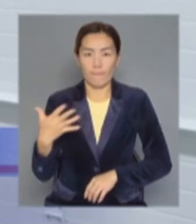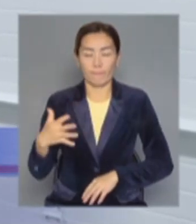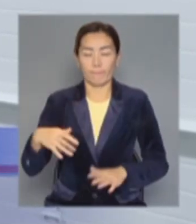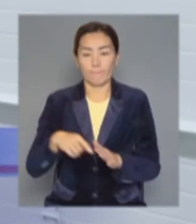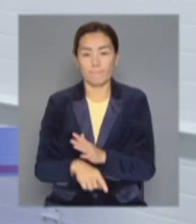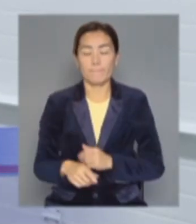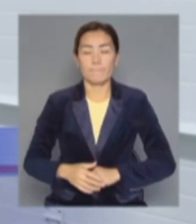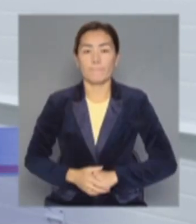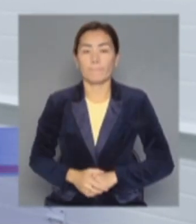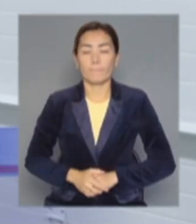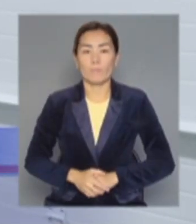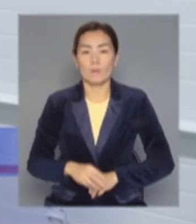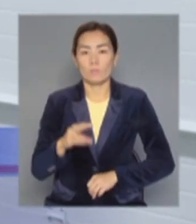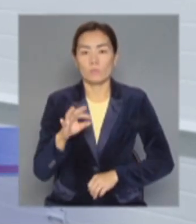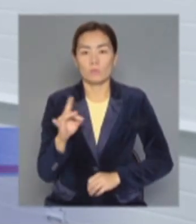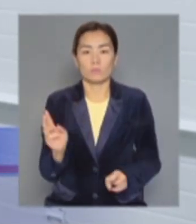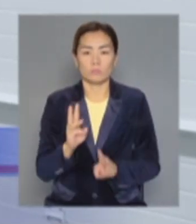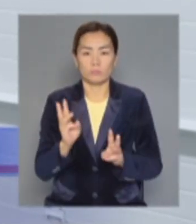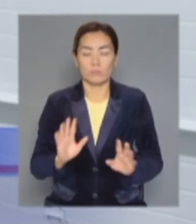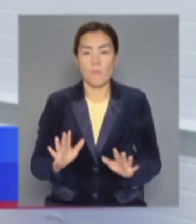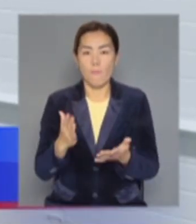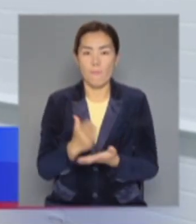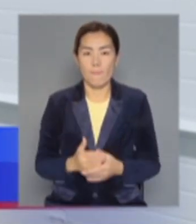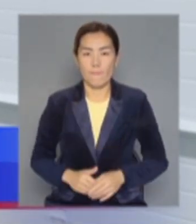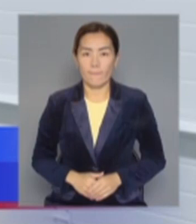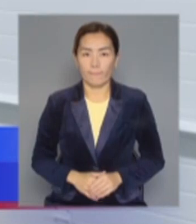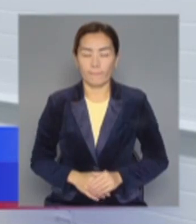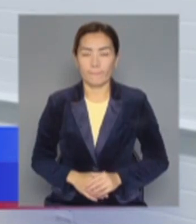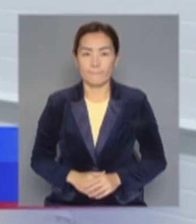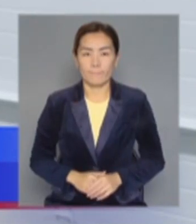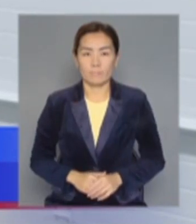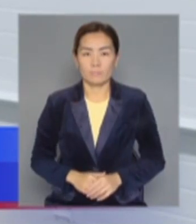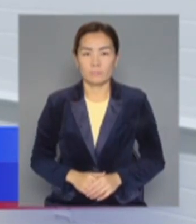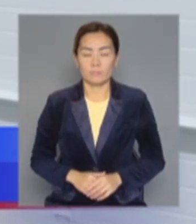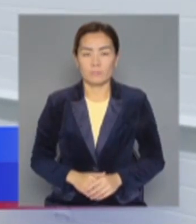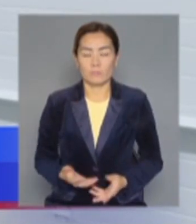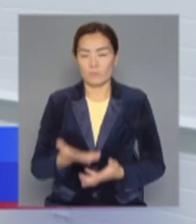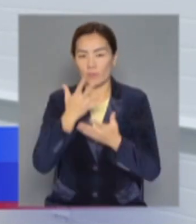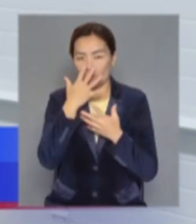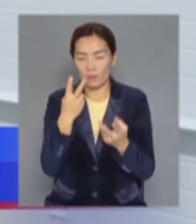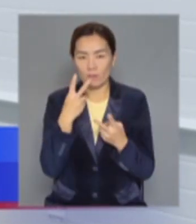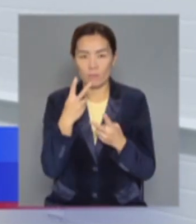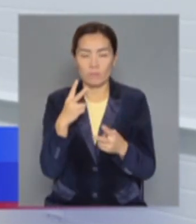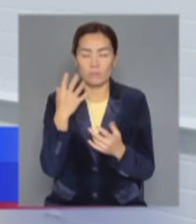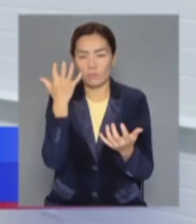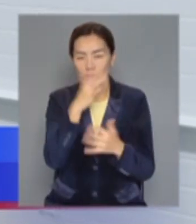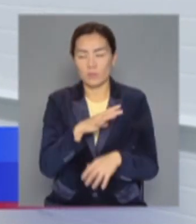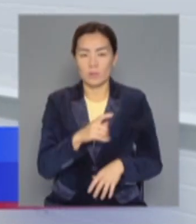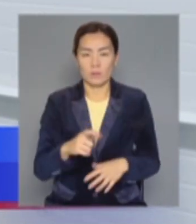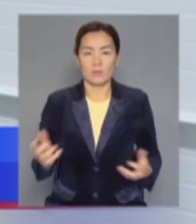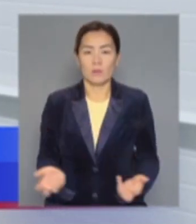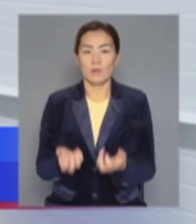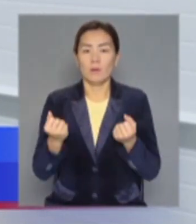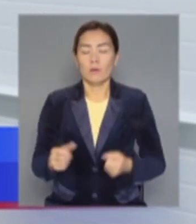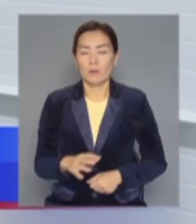ішінде қоқыс қалдықтан жану болды. Сол кезде подъездің ішін бәрін түтін алып кеткен кезде адамдарды эвакуация